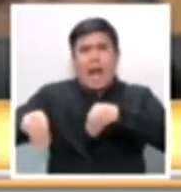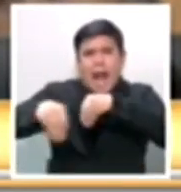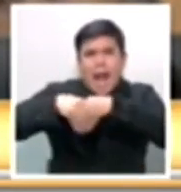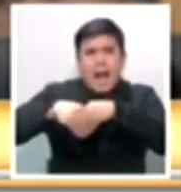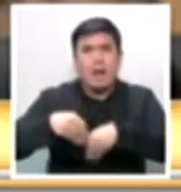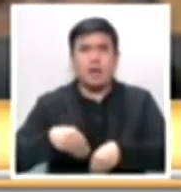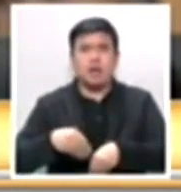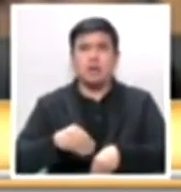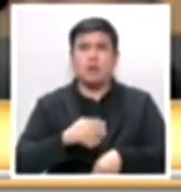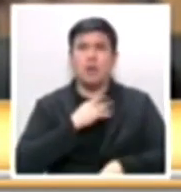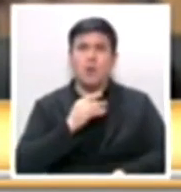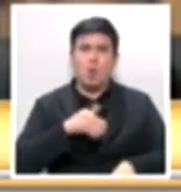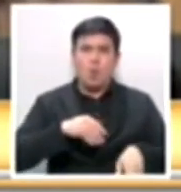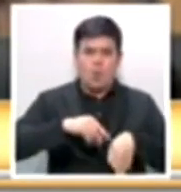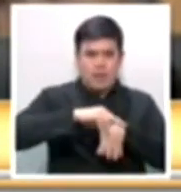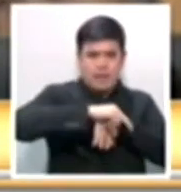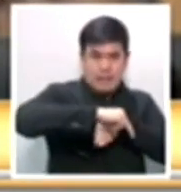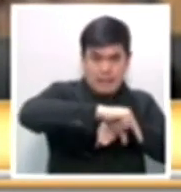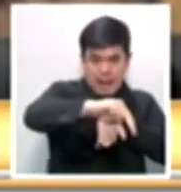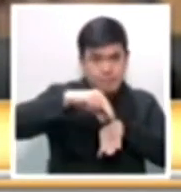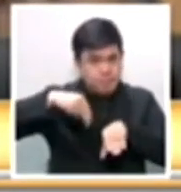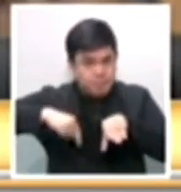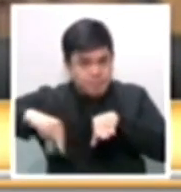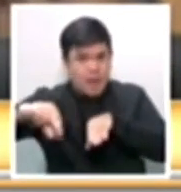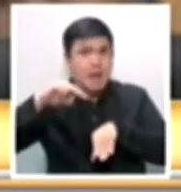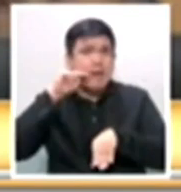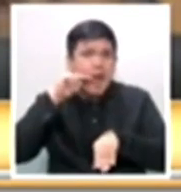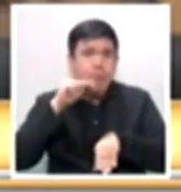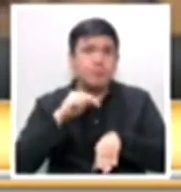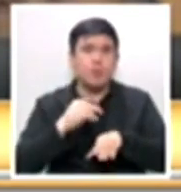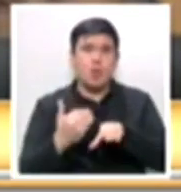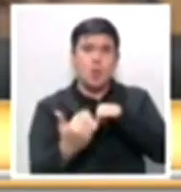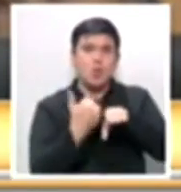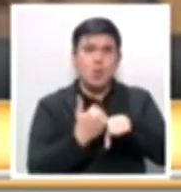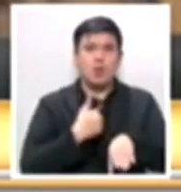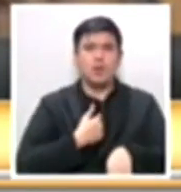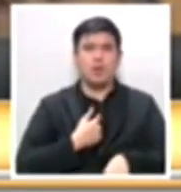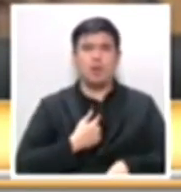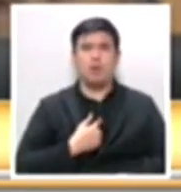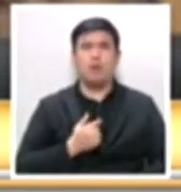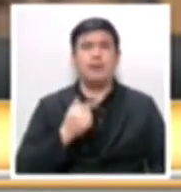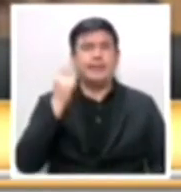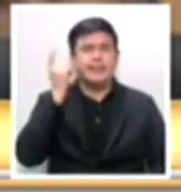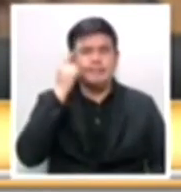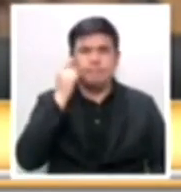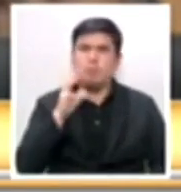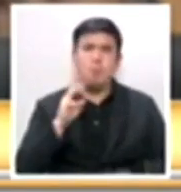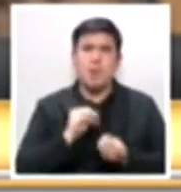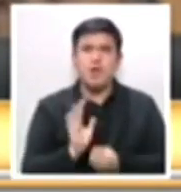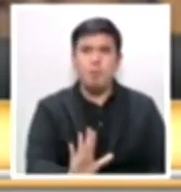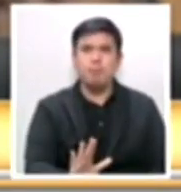พื้นที่แม่น้ำอ้อมล้อมทั้งสองข้างทางด้านหลังเป็นถนนมอเตอร์เวย์ซึ่งผมคิดว่ามันไม่สมควรจ